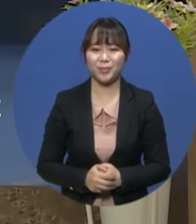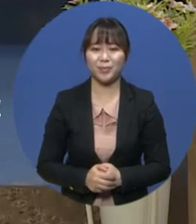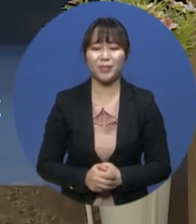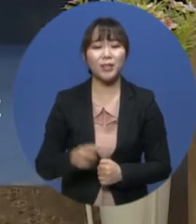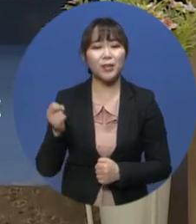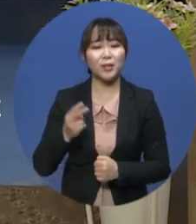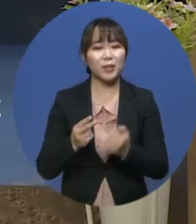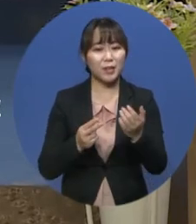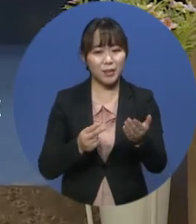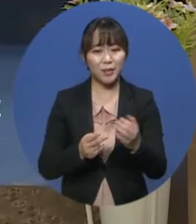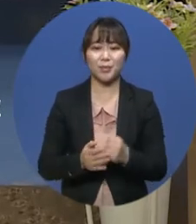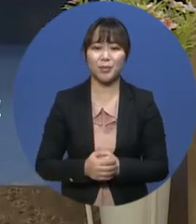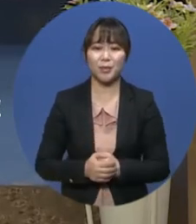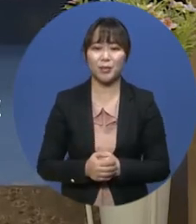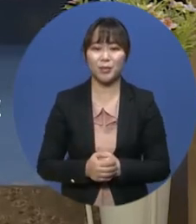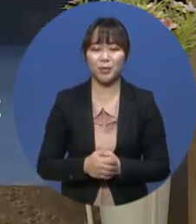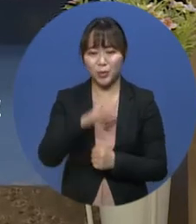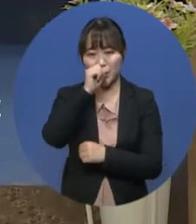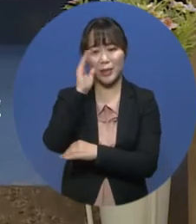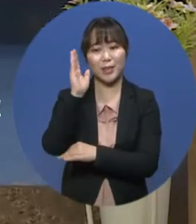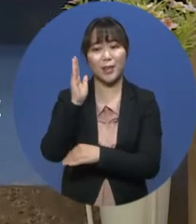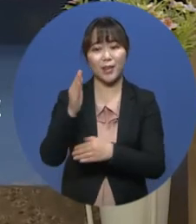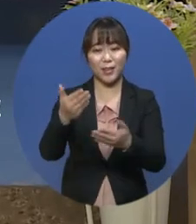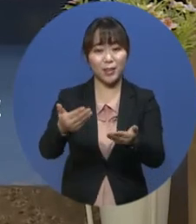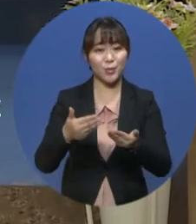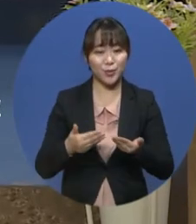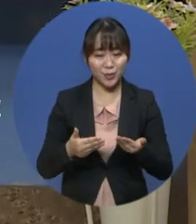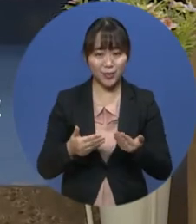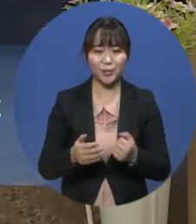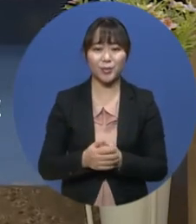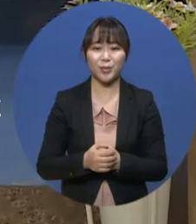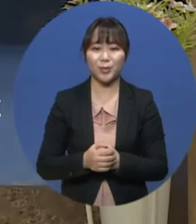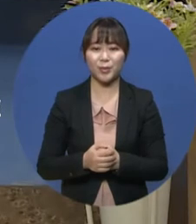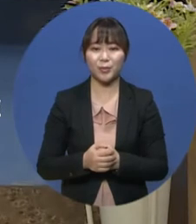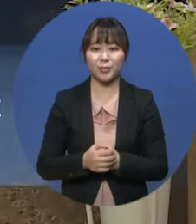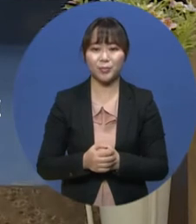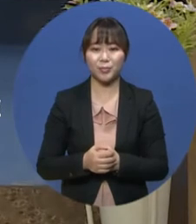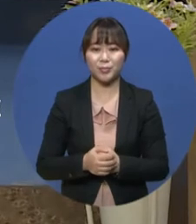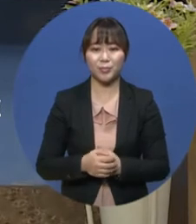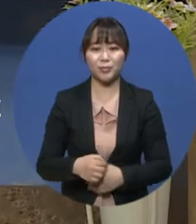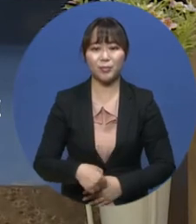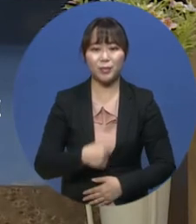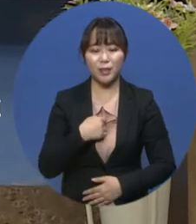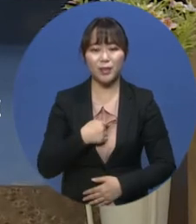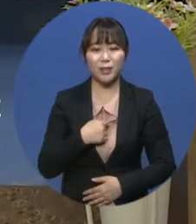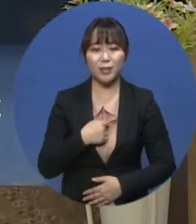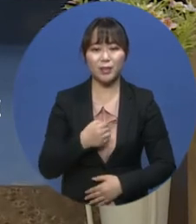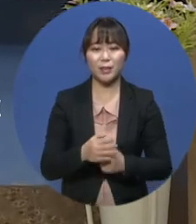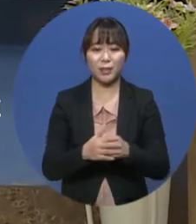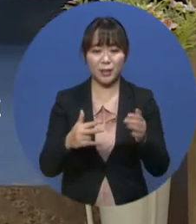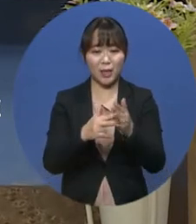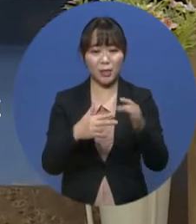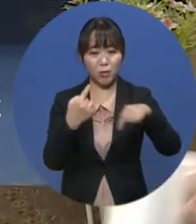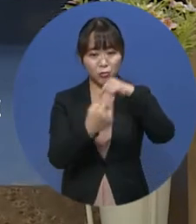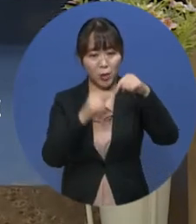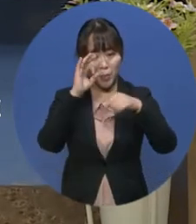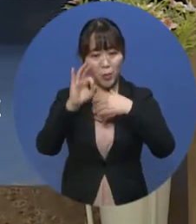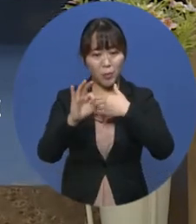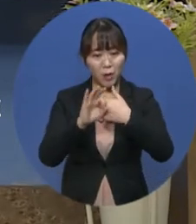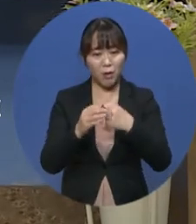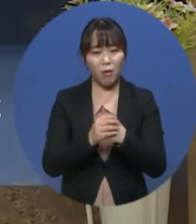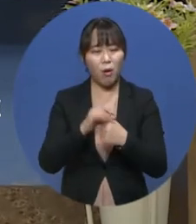이 사장님께서 이렇게 또 좋은말씀 해주셨지만 사실 이 그 제단에 끌어 어 다 보면은